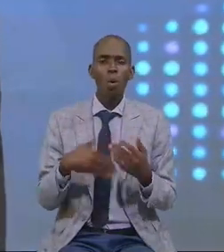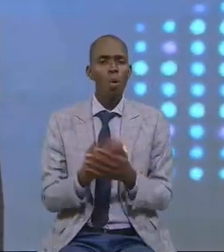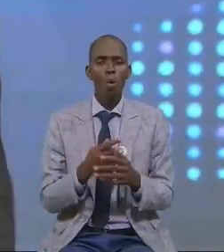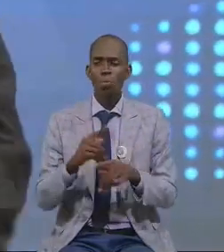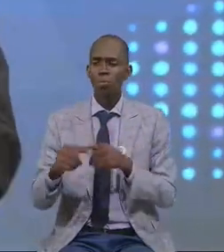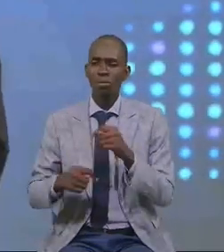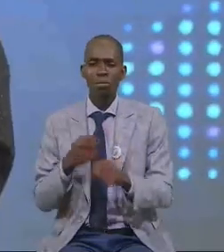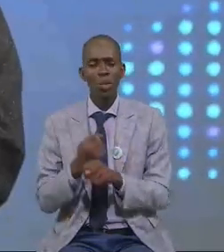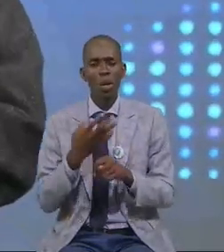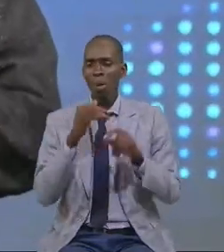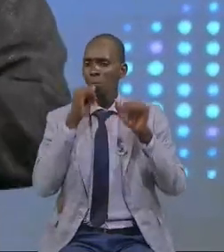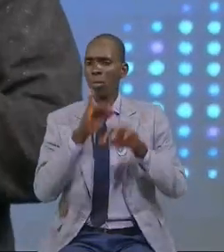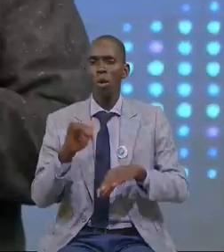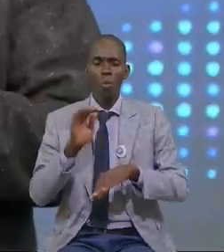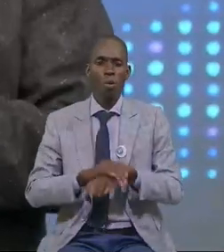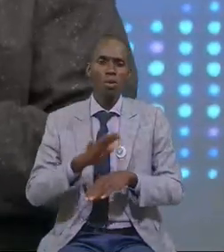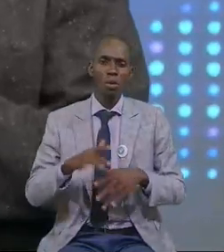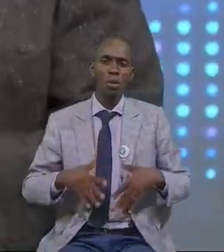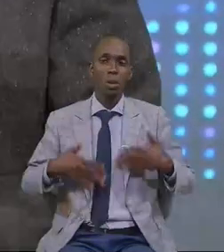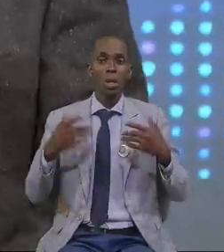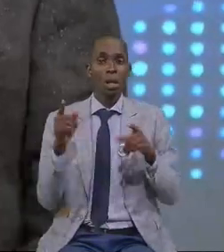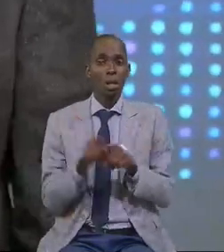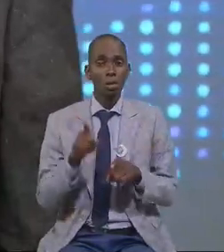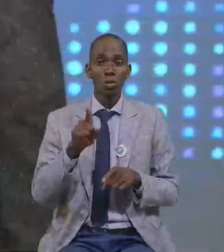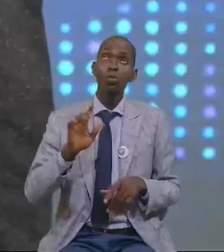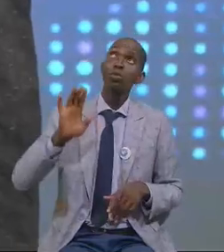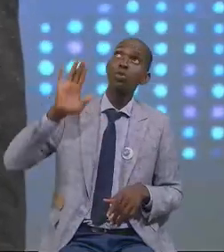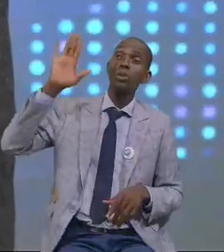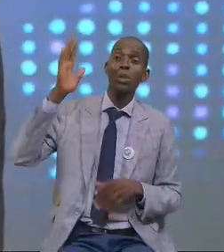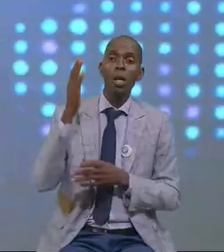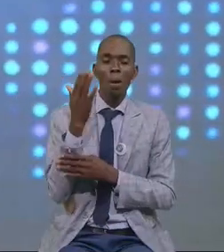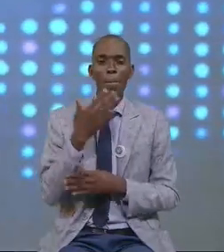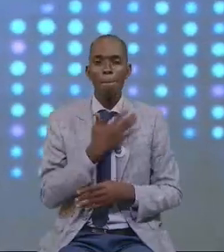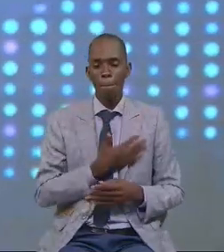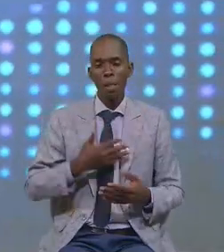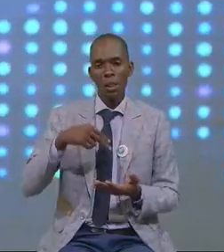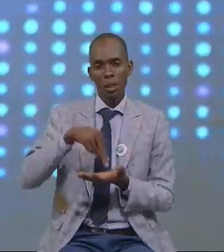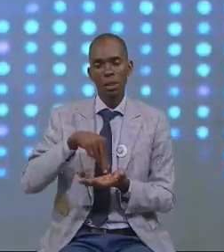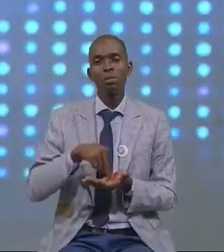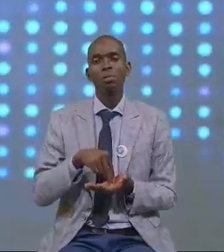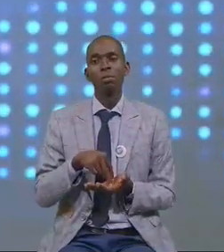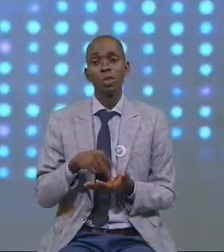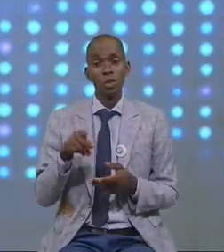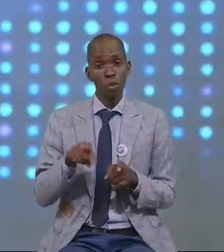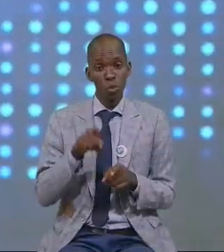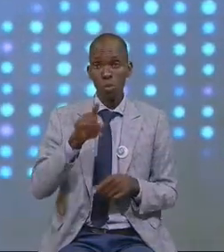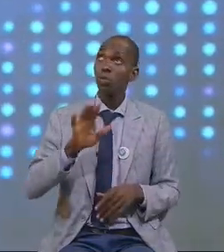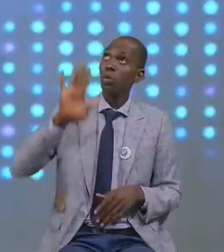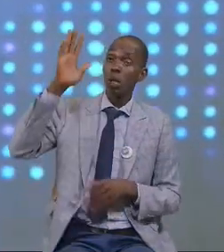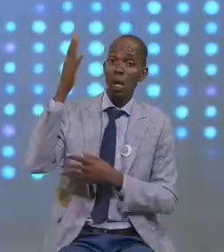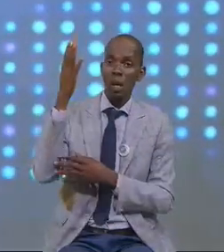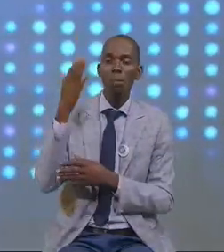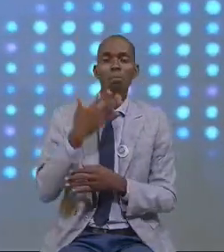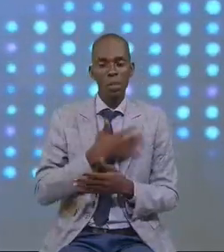diverses bénédictions sur votre vie maintenant. Comme vous levez la main. Priez, vous tenir debout. Vous levez la main. Que le Seigneur vous bénisse. Qu'il